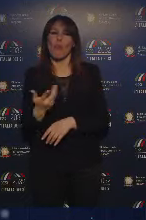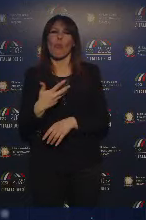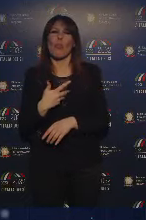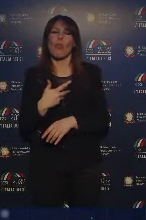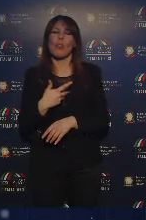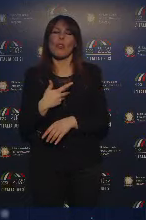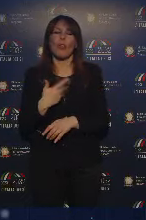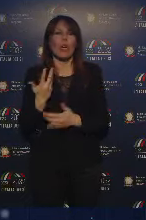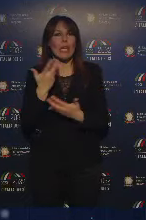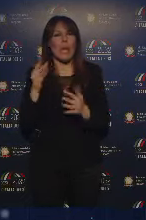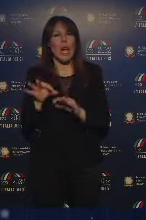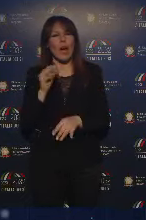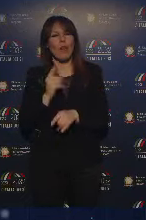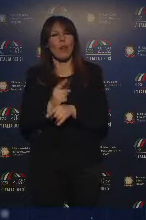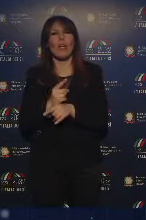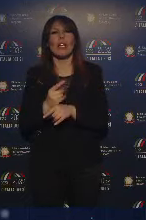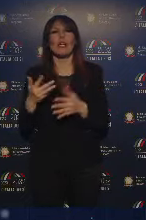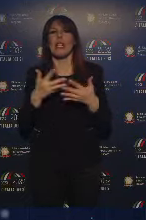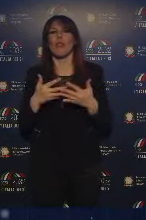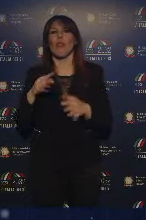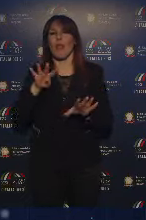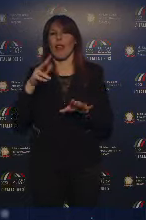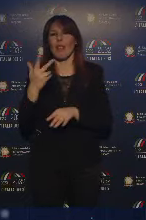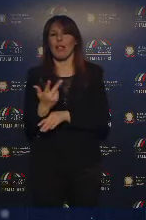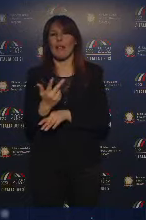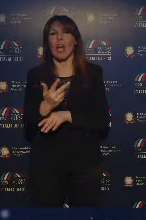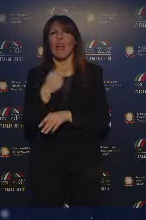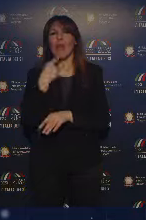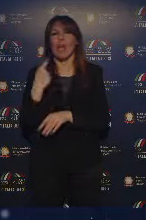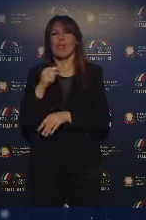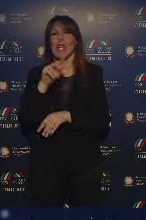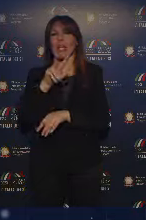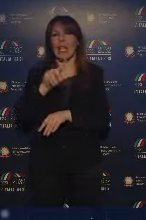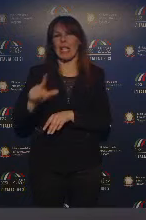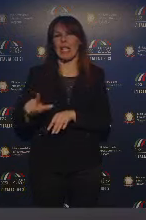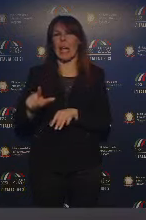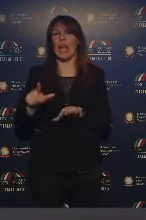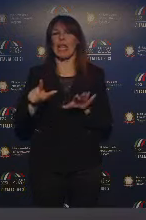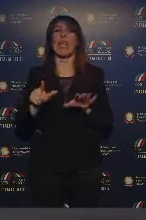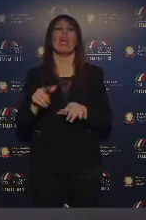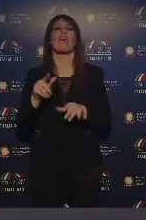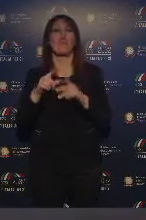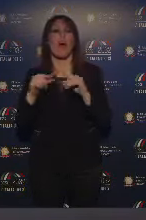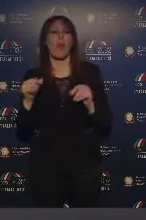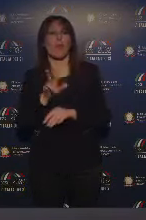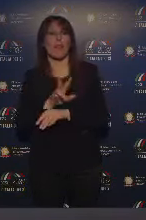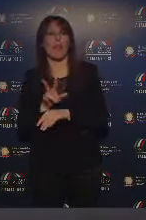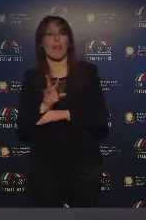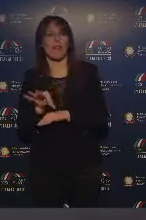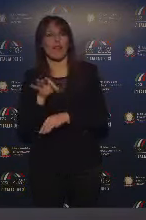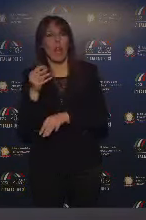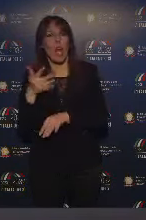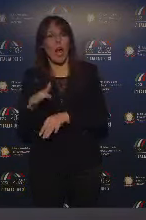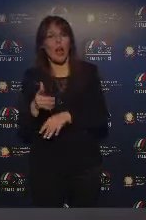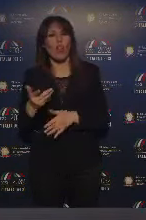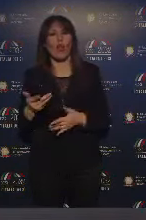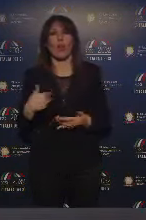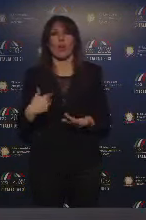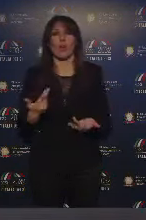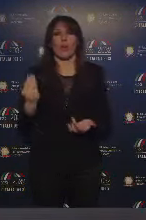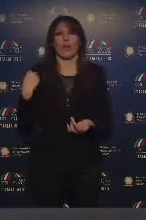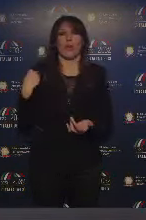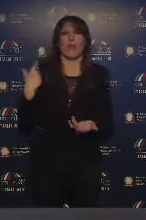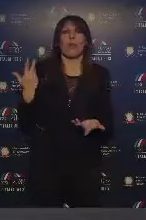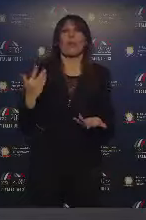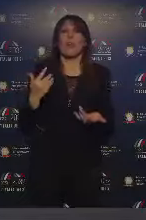Uniti 93 Cina 55 Russia 37 Giappone 33 Quindi io mi domando se non